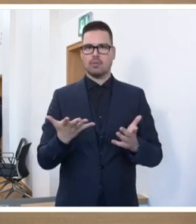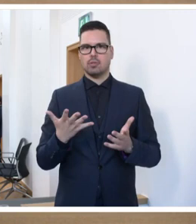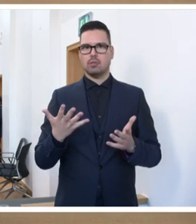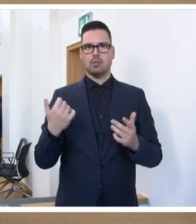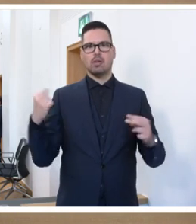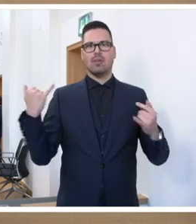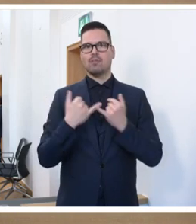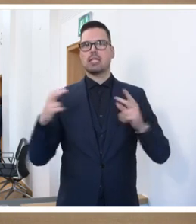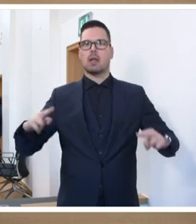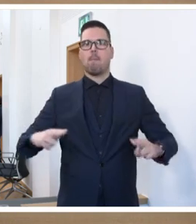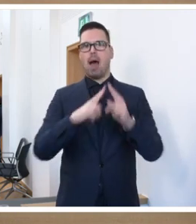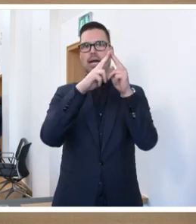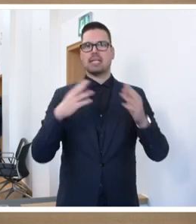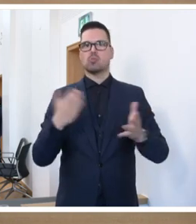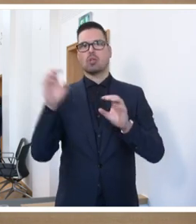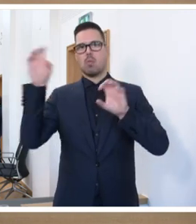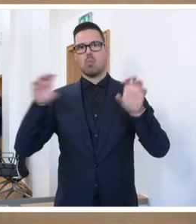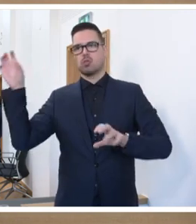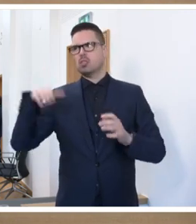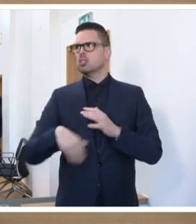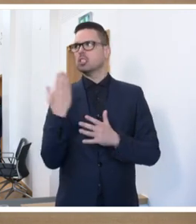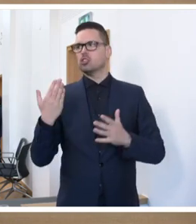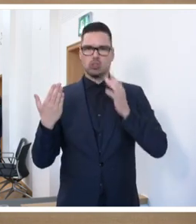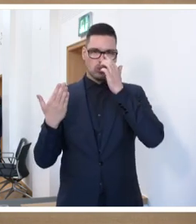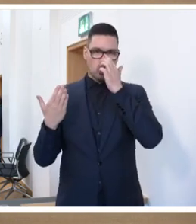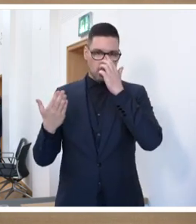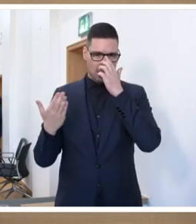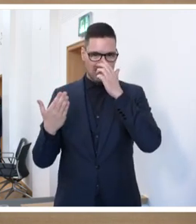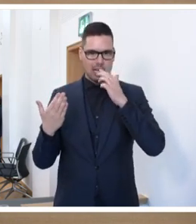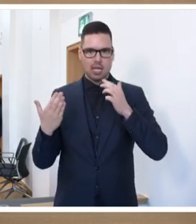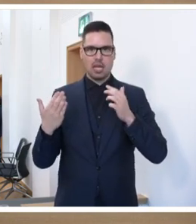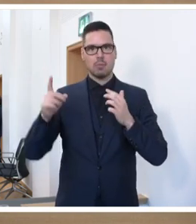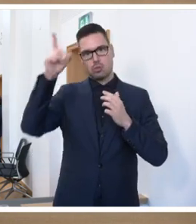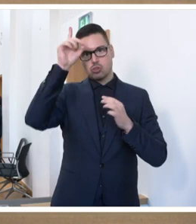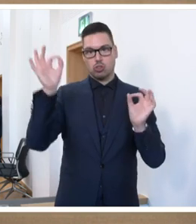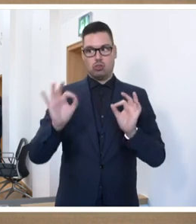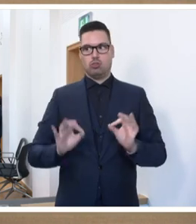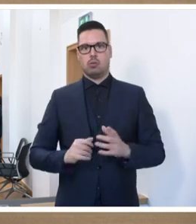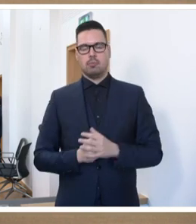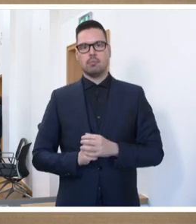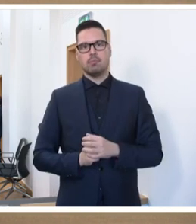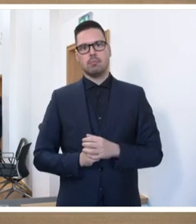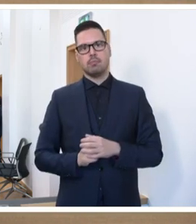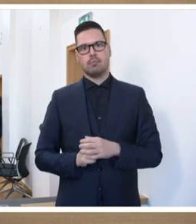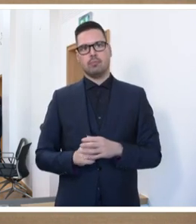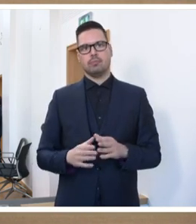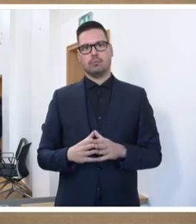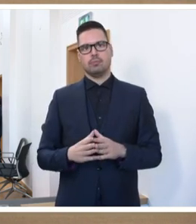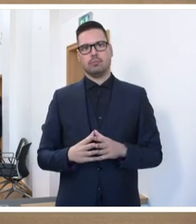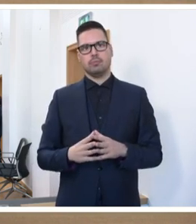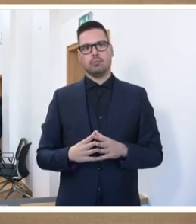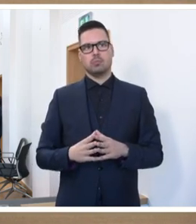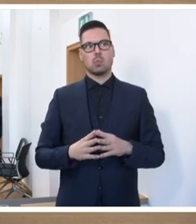Paris und Brüssel. Es sei kein neues Phänomen, das Ausmaß aber schrecke nun in Deutschland sehr viele auf. Man müsse